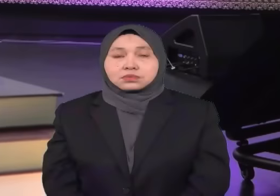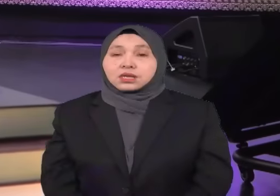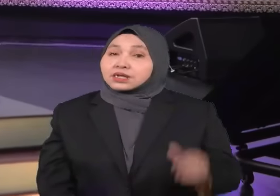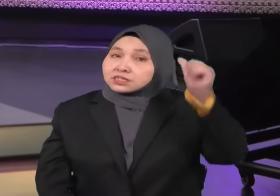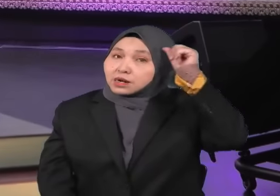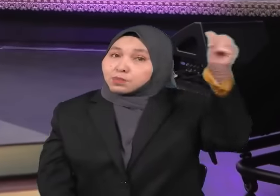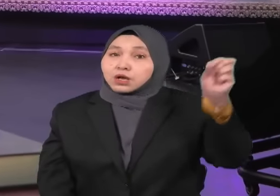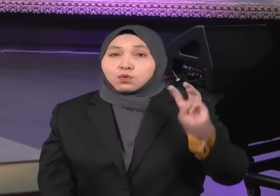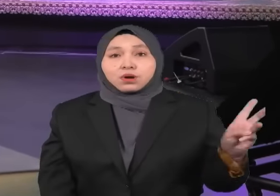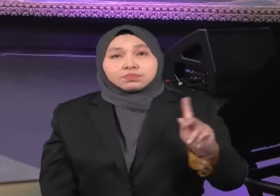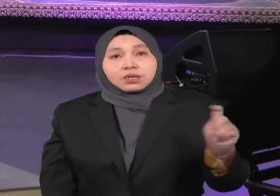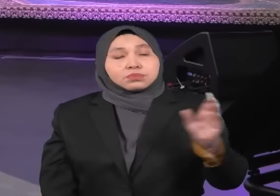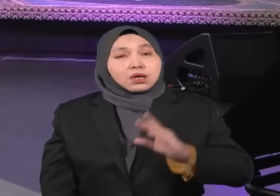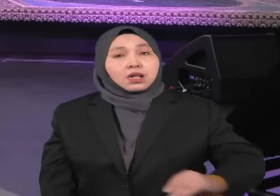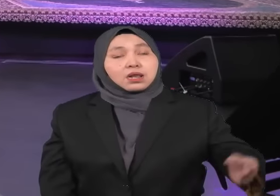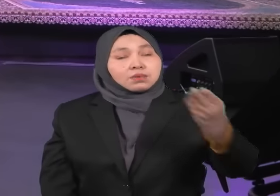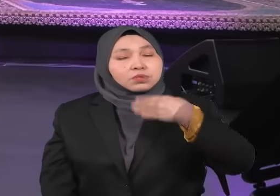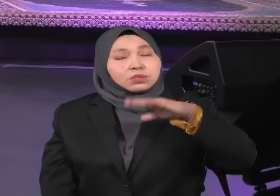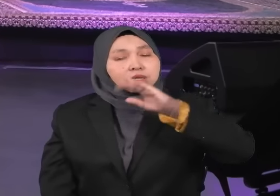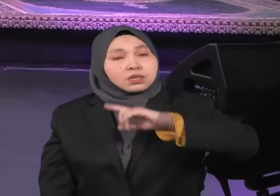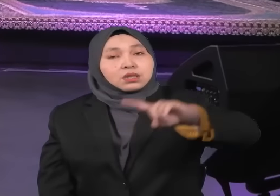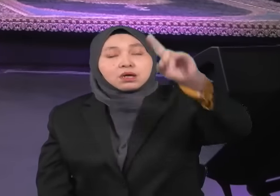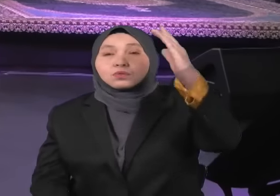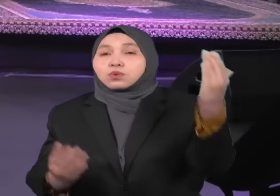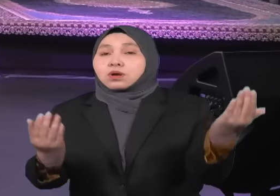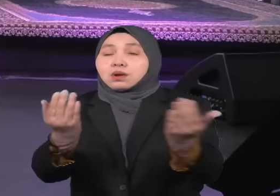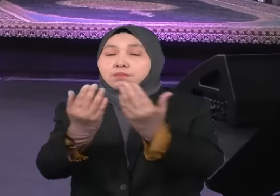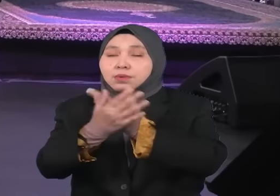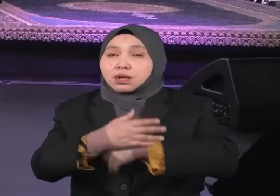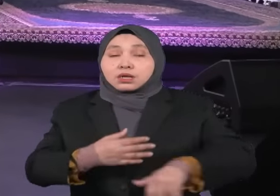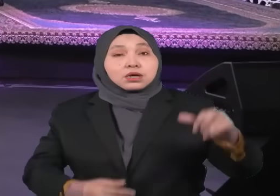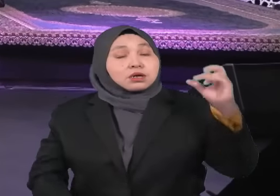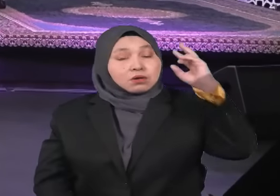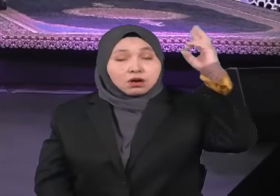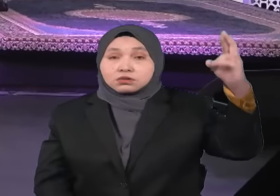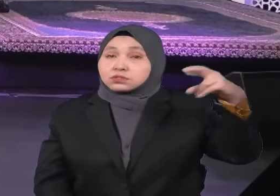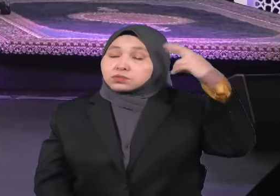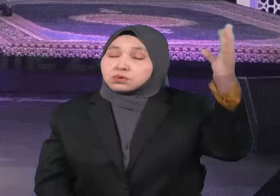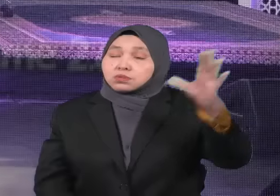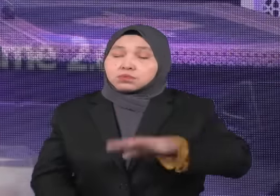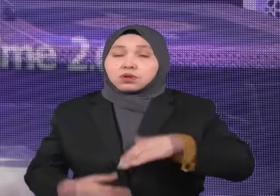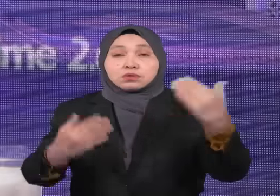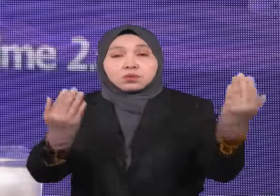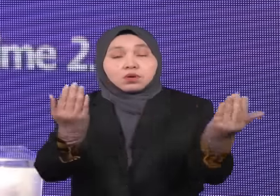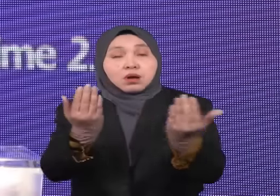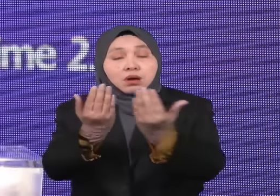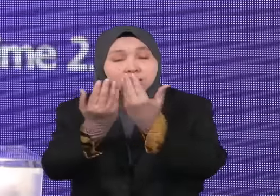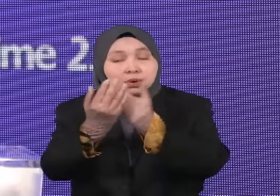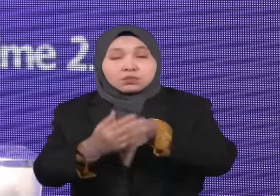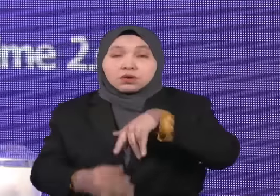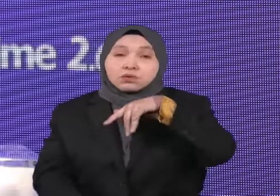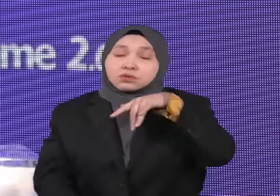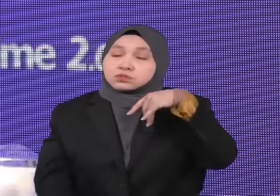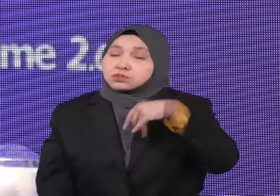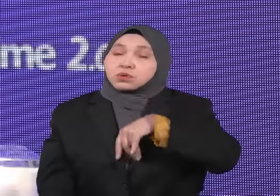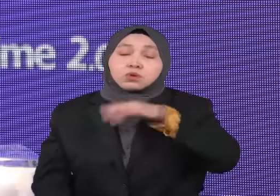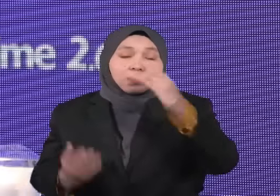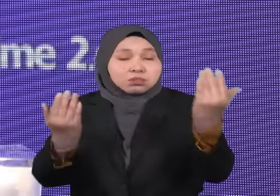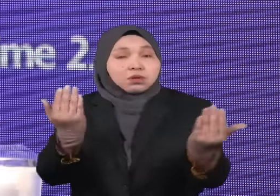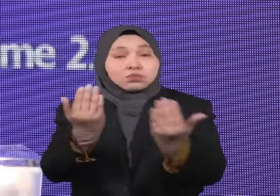Assalamualaikum warahmatullahi wabarakatuh. Alhamdulillah wassalatu wassalamu ala Rasulillah wa ala alihi wa man wala. Syada la ilaha illallah, syadana Muhammadan abduhu wa rasuluhu. Allahumma salli ala